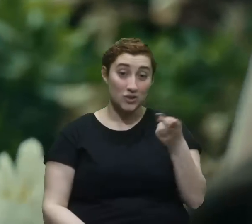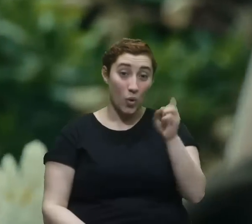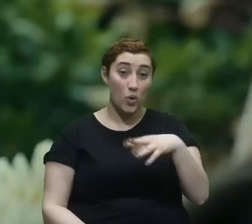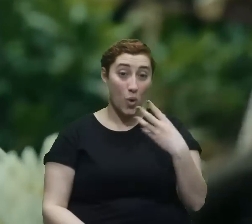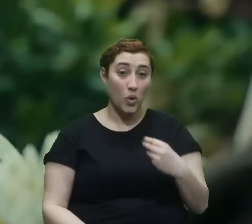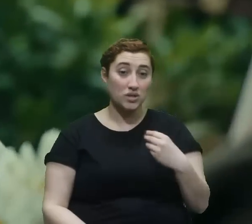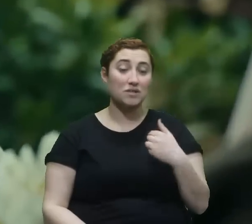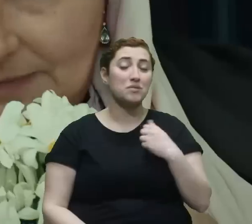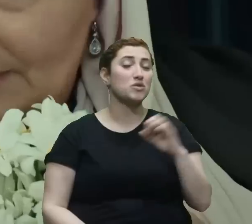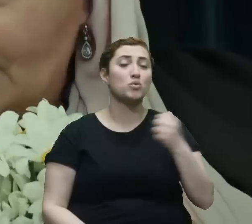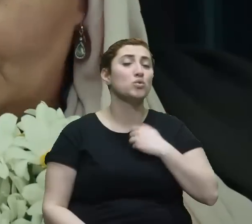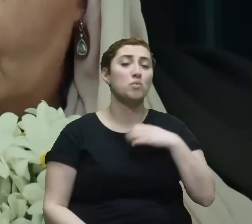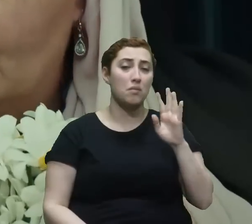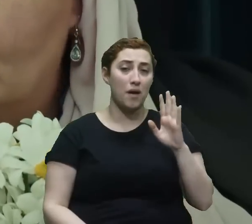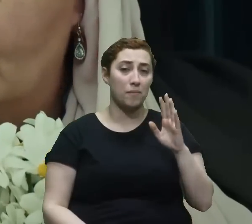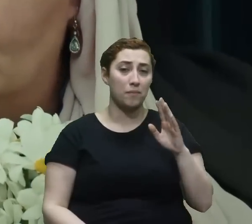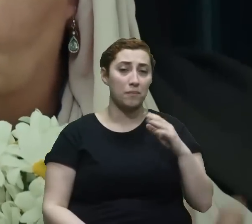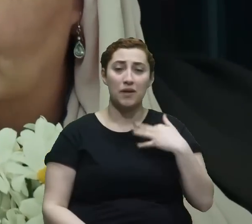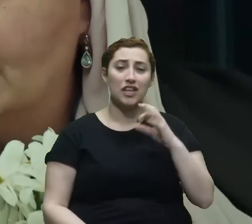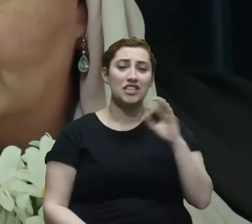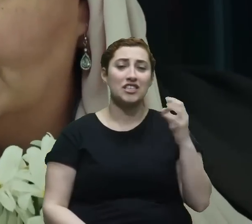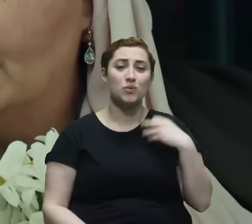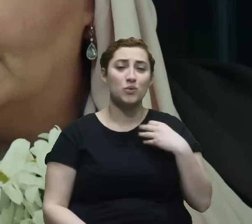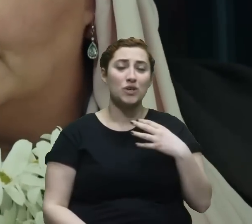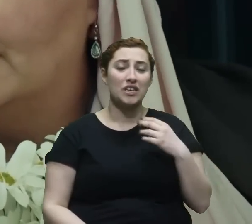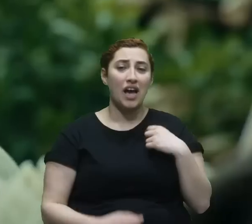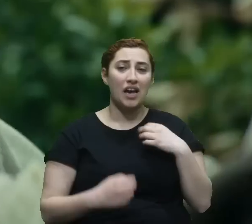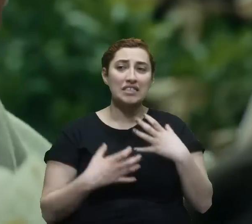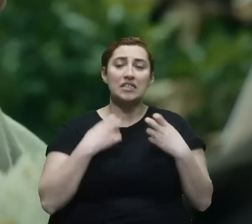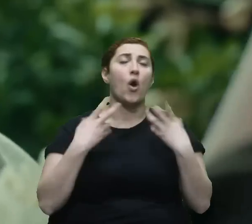de gam yemem. Gözüm açık gitmez.